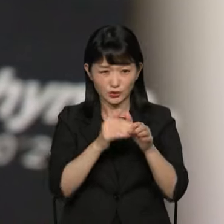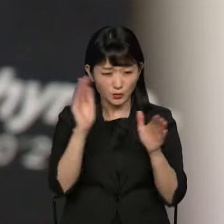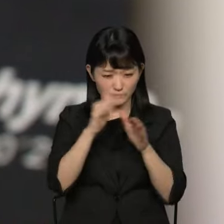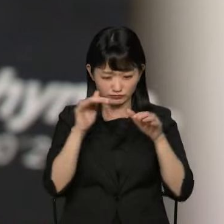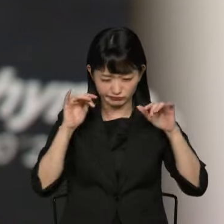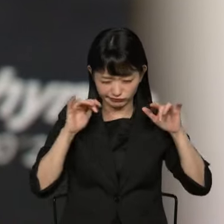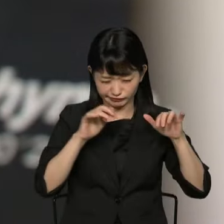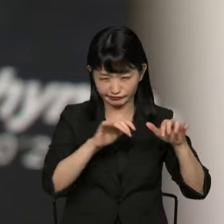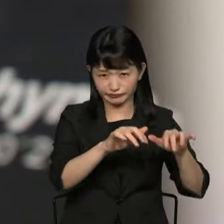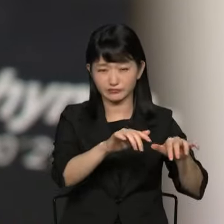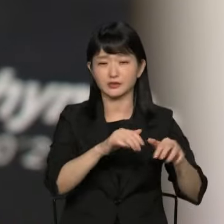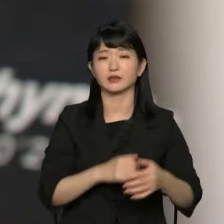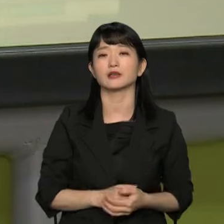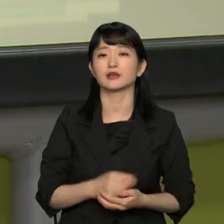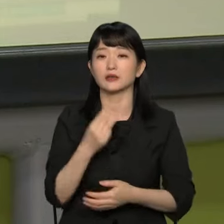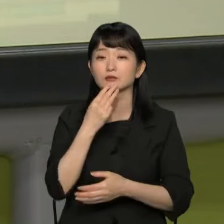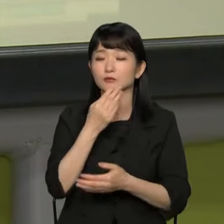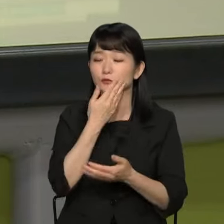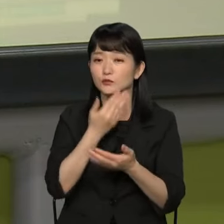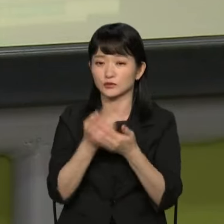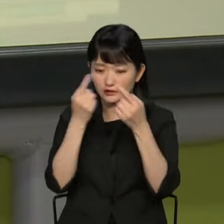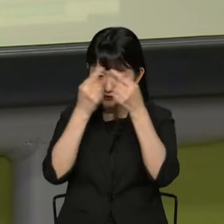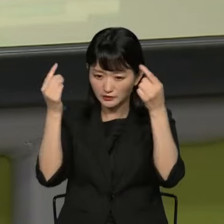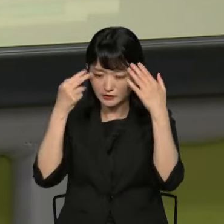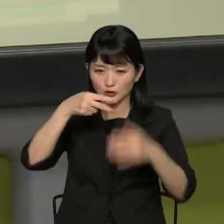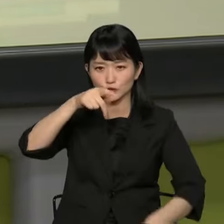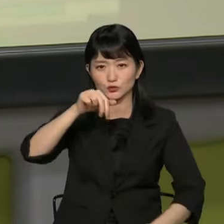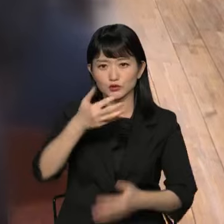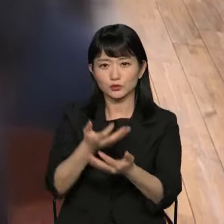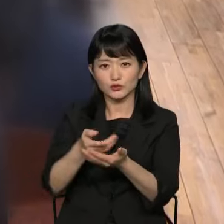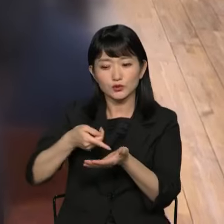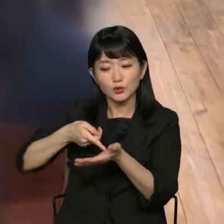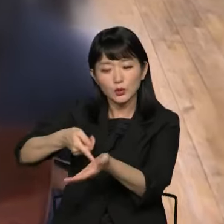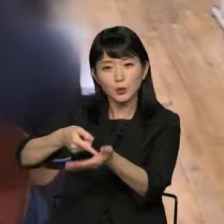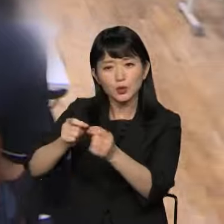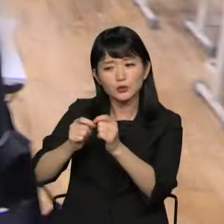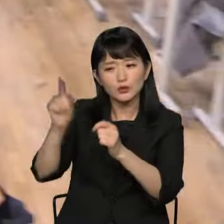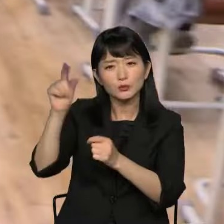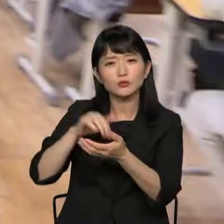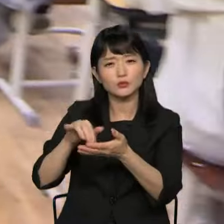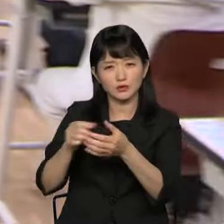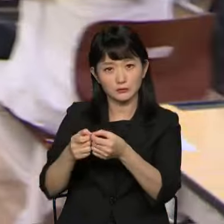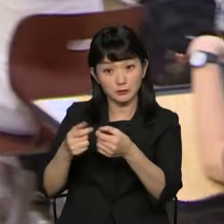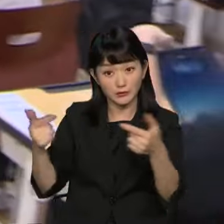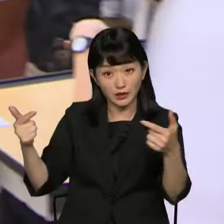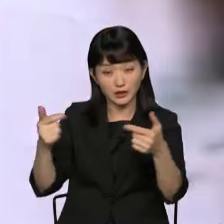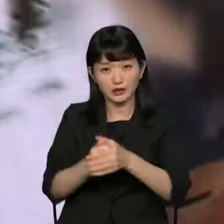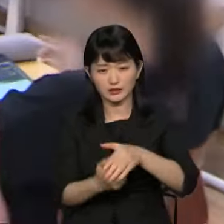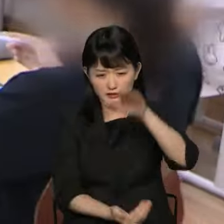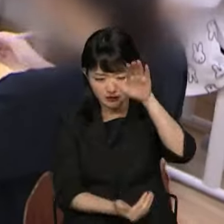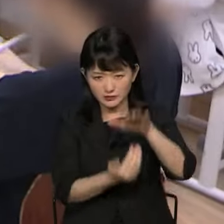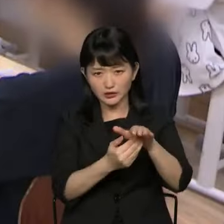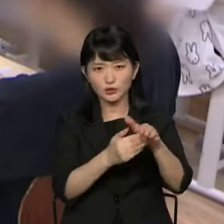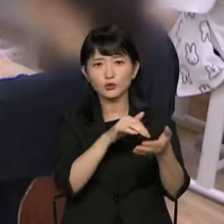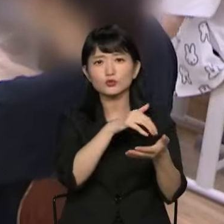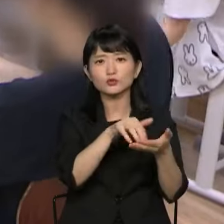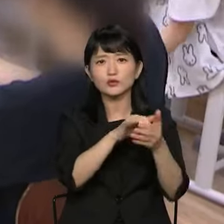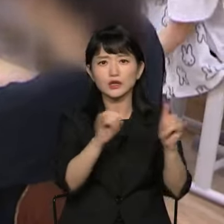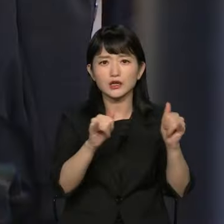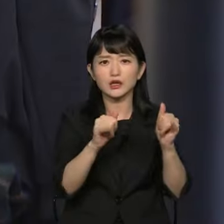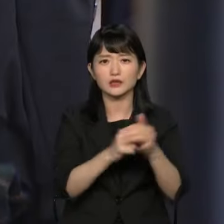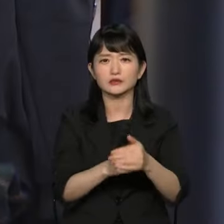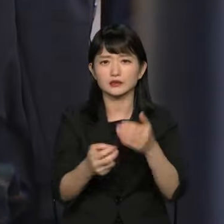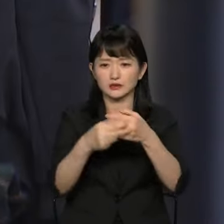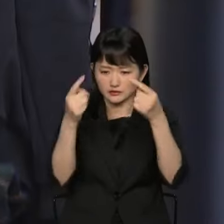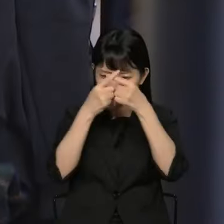몰린 겁니다. 또 서울 주요 대학의 수시 모집 지원자도 전반적으로 늘었는데 최상위권이 의대로 빠져나가면서